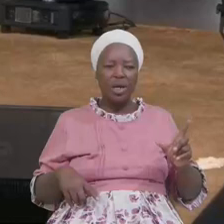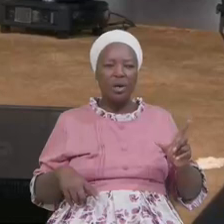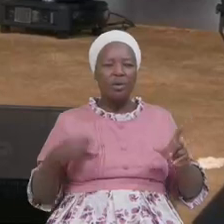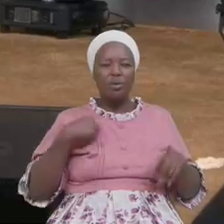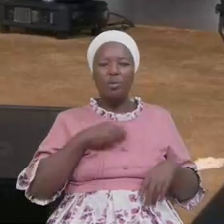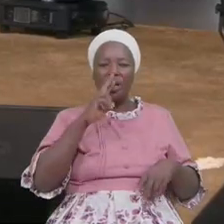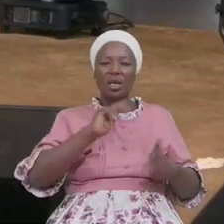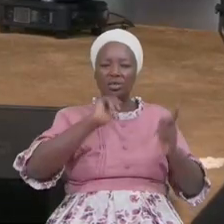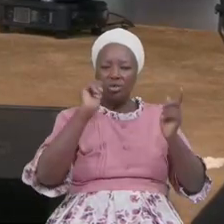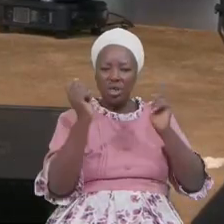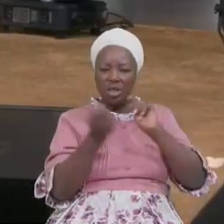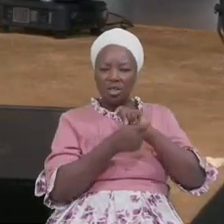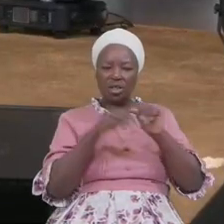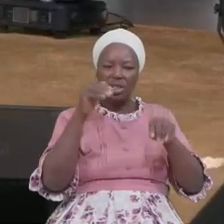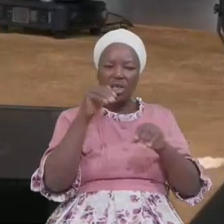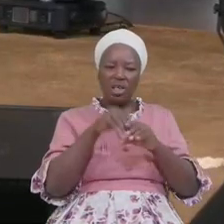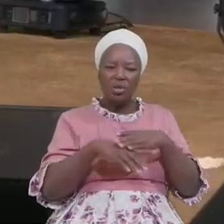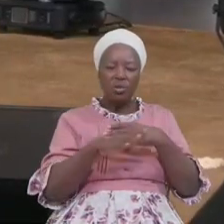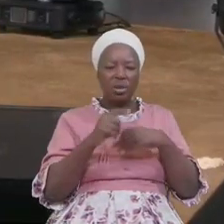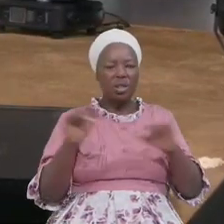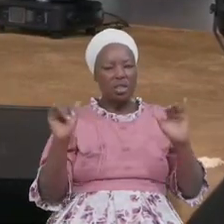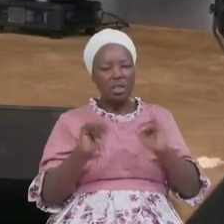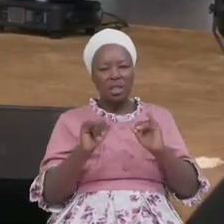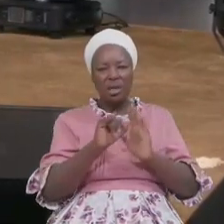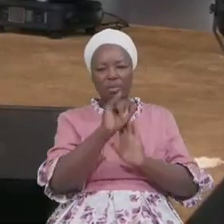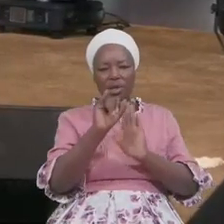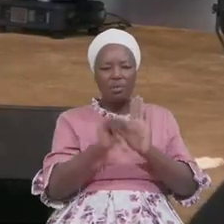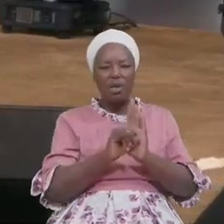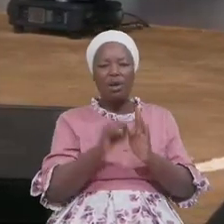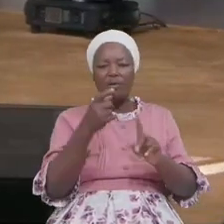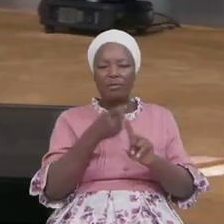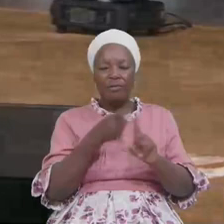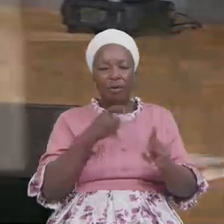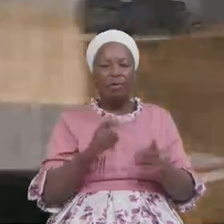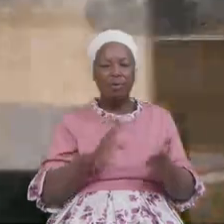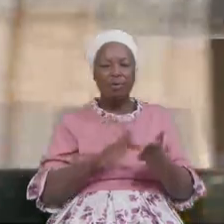même image, de gloire en gloire.